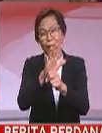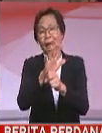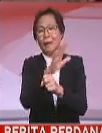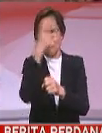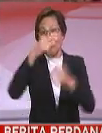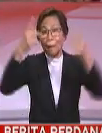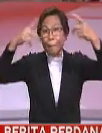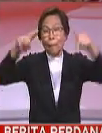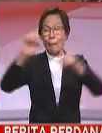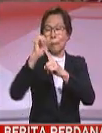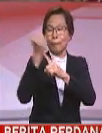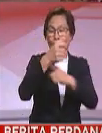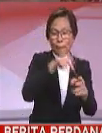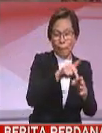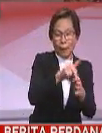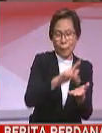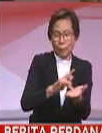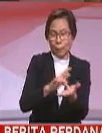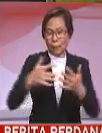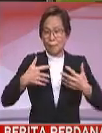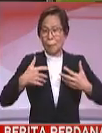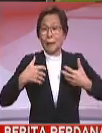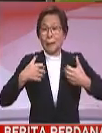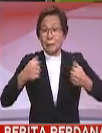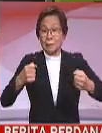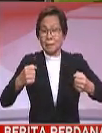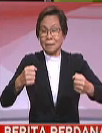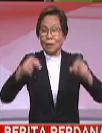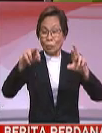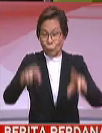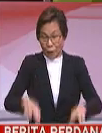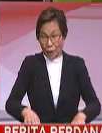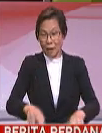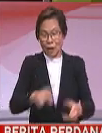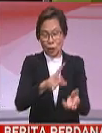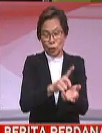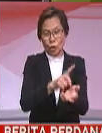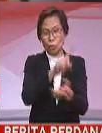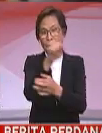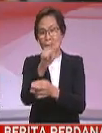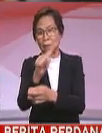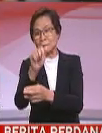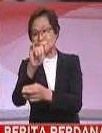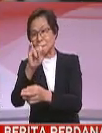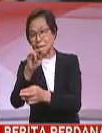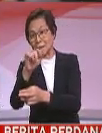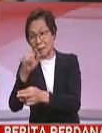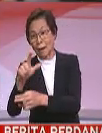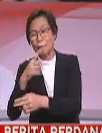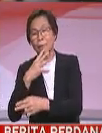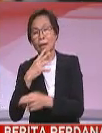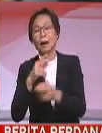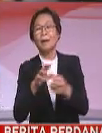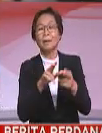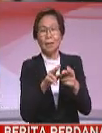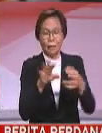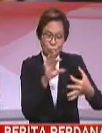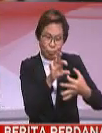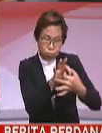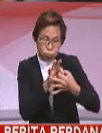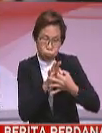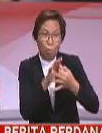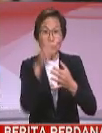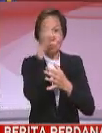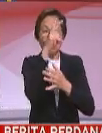bagi Presiden Persatuan Pakar Perubatan Kesihatan Awam Malaysia, Datuk Dr. Zainal Arifin Omar pula, usaha sama hospital swasta